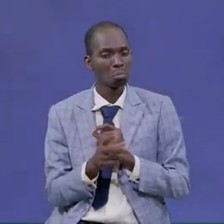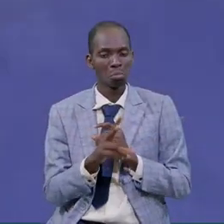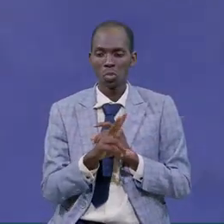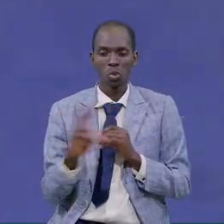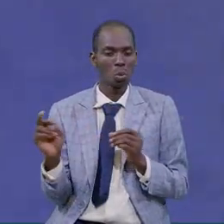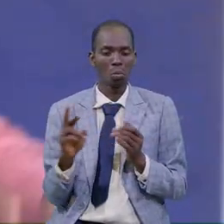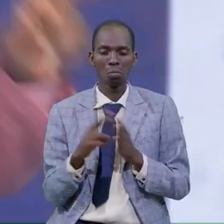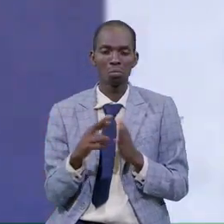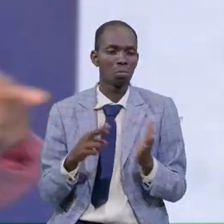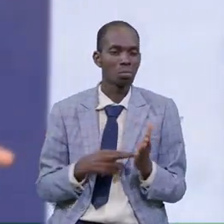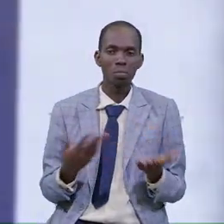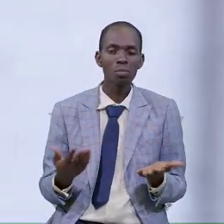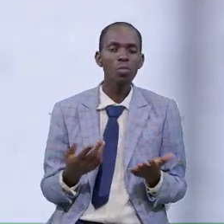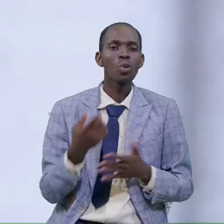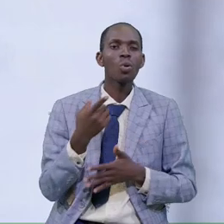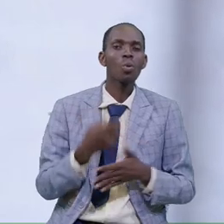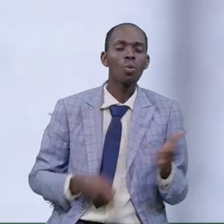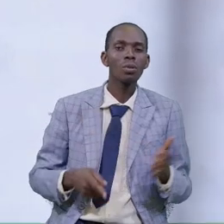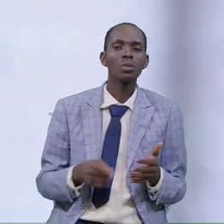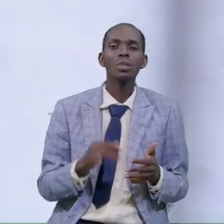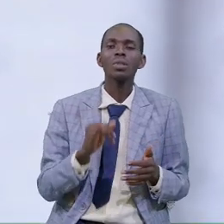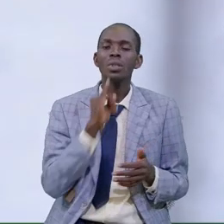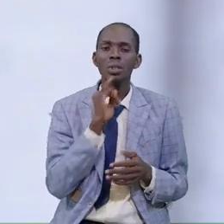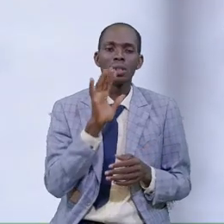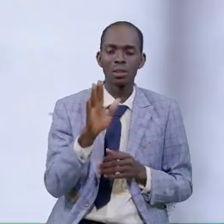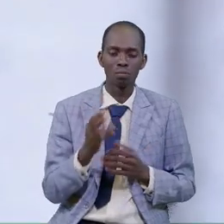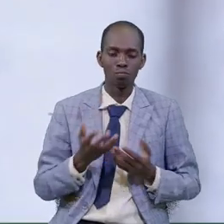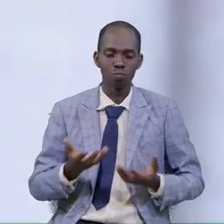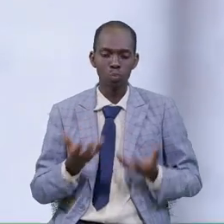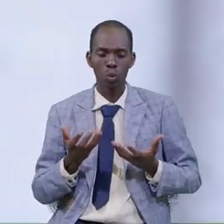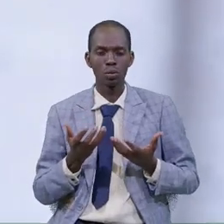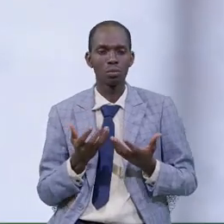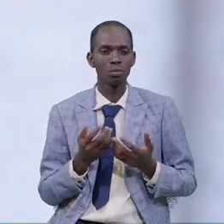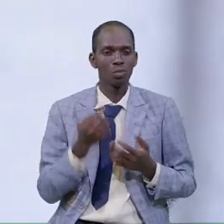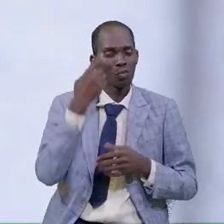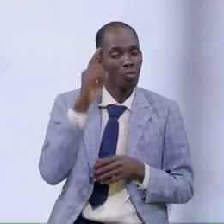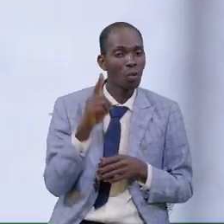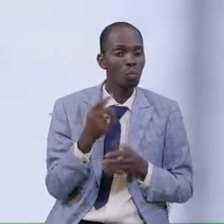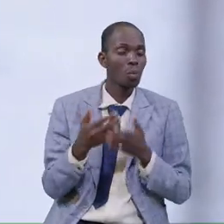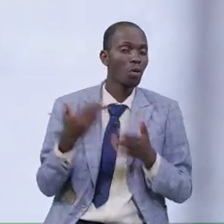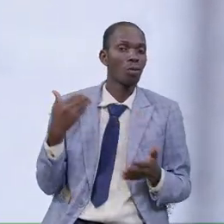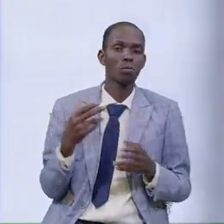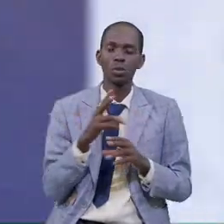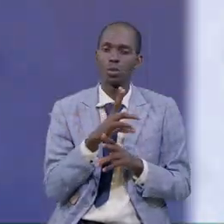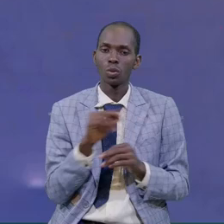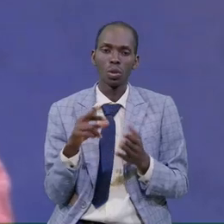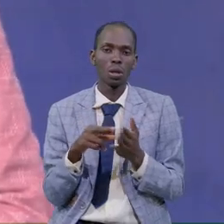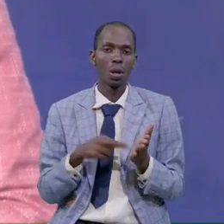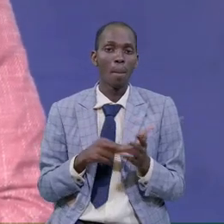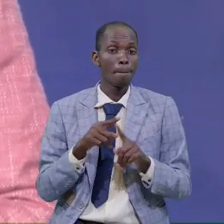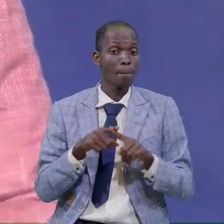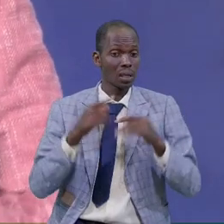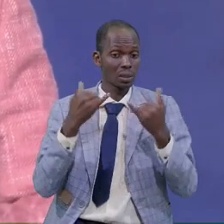Quel, à quoi son zèle avant ce changement? Plus de rien du tout. Maintenant, à